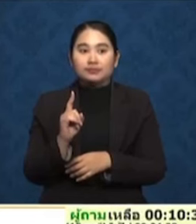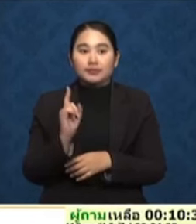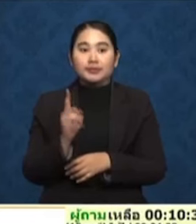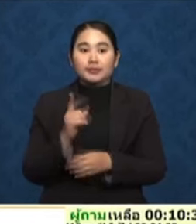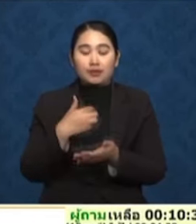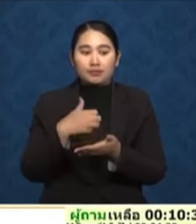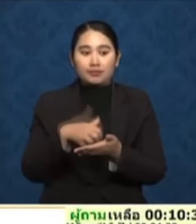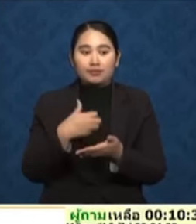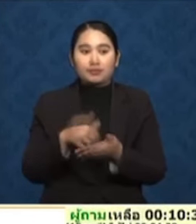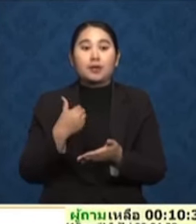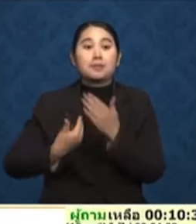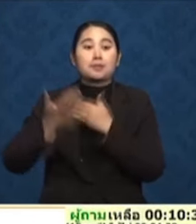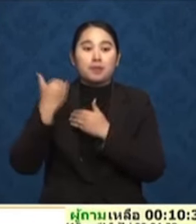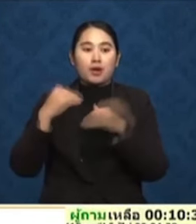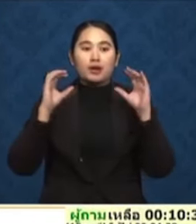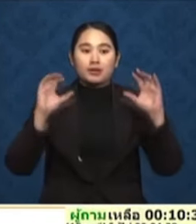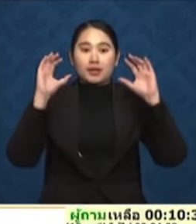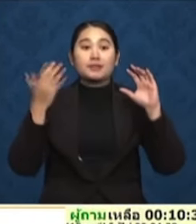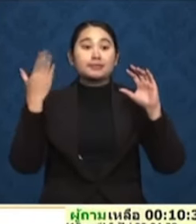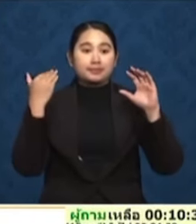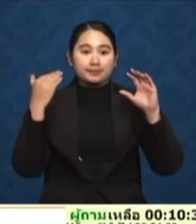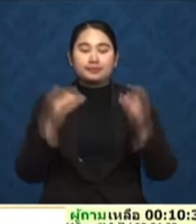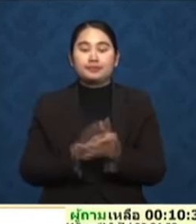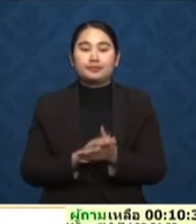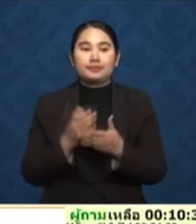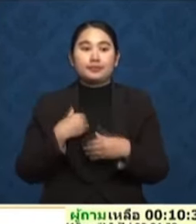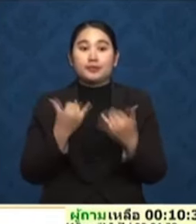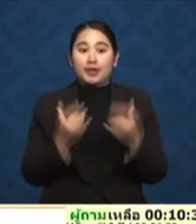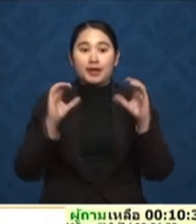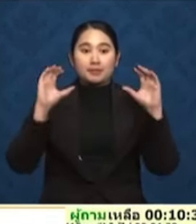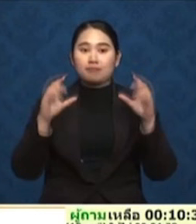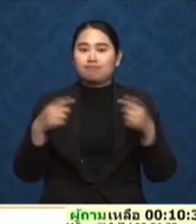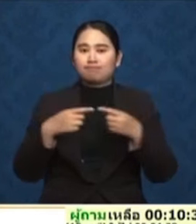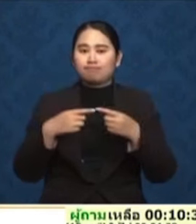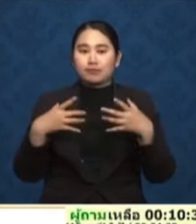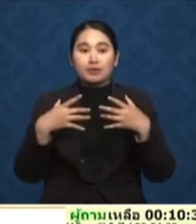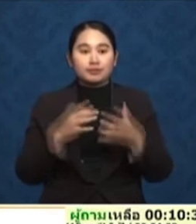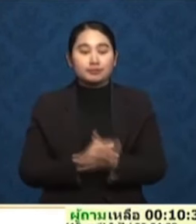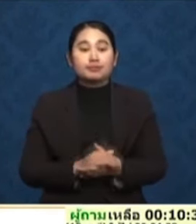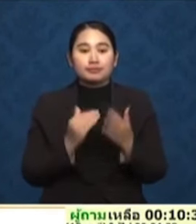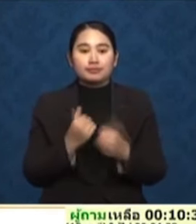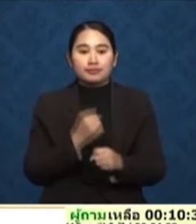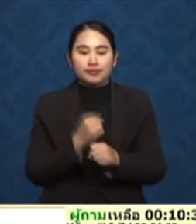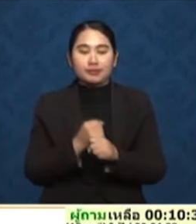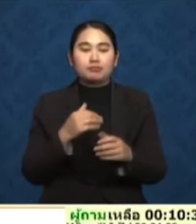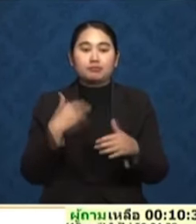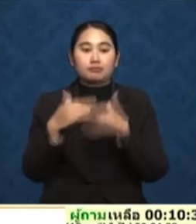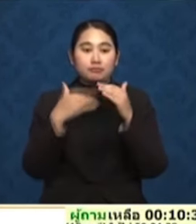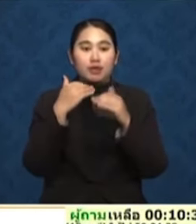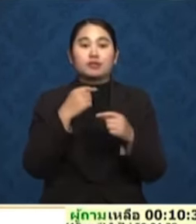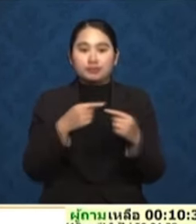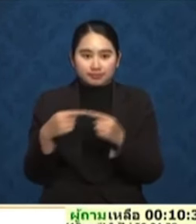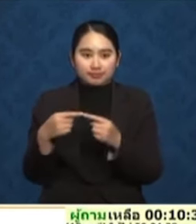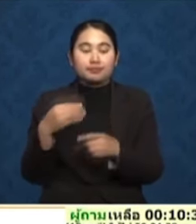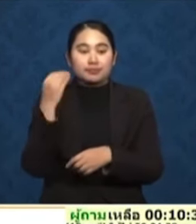เป็นเรื่องที่เกิดขึ้นสมัยรัฐบาลที่แล้วแล้วก็ไม่ได้เกี่ยวข้องกับรัฐบาลนี้โดยตรงแล้วก็ดำเนินการมาโดยตลอดและมี